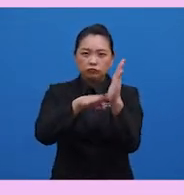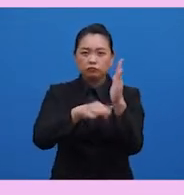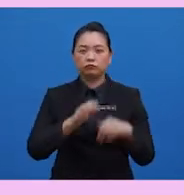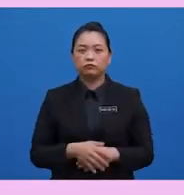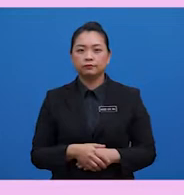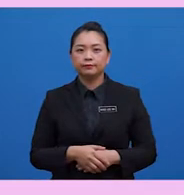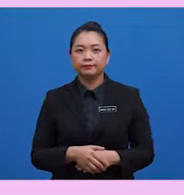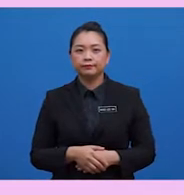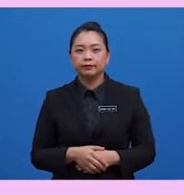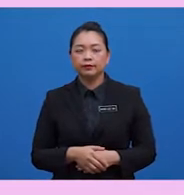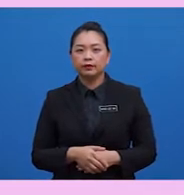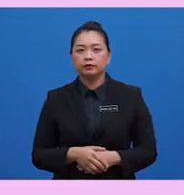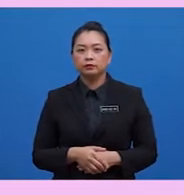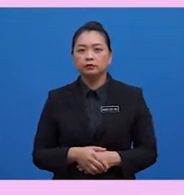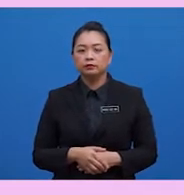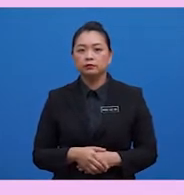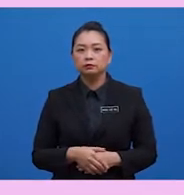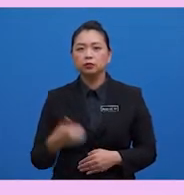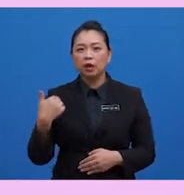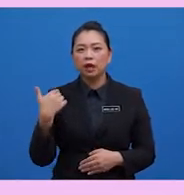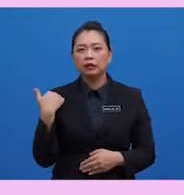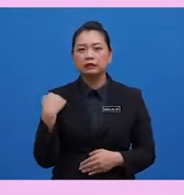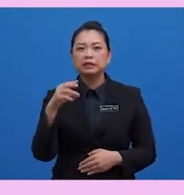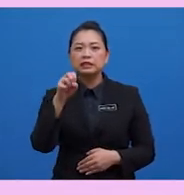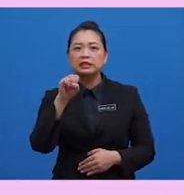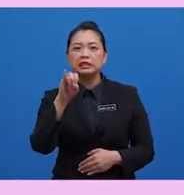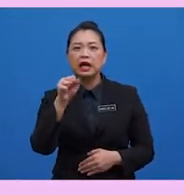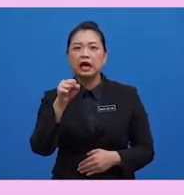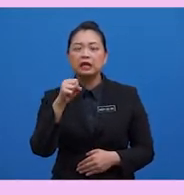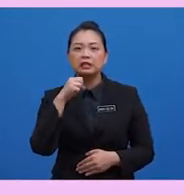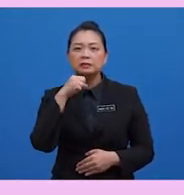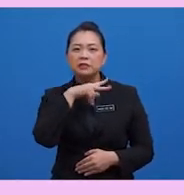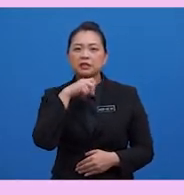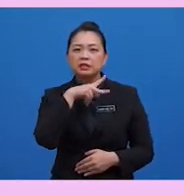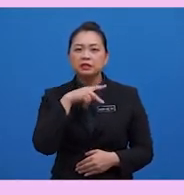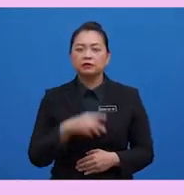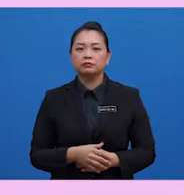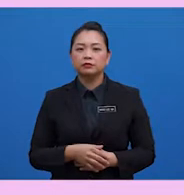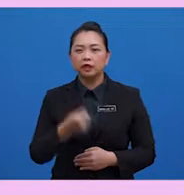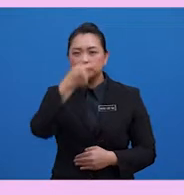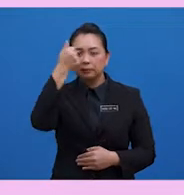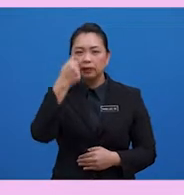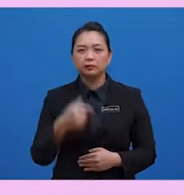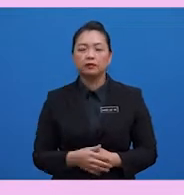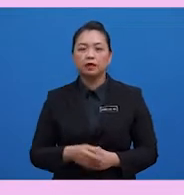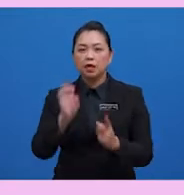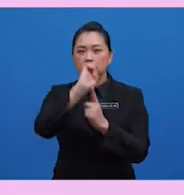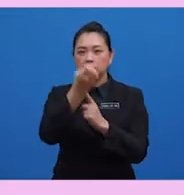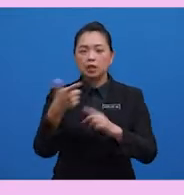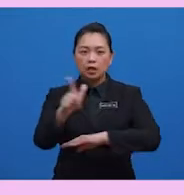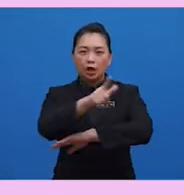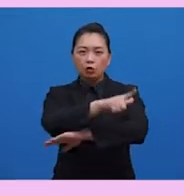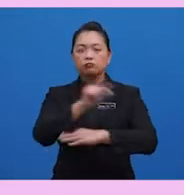Pelepasan bahan-bahan sampingan seperti sisa perikanan, tumpahan minyak kapal akan menyebabkan ekosistem